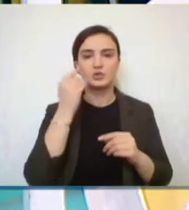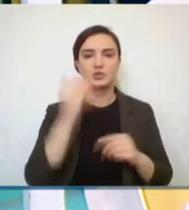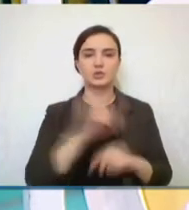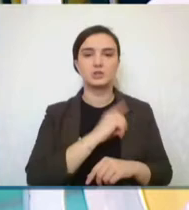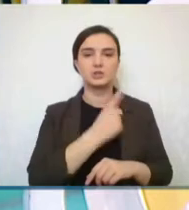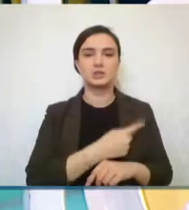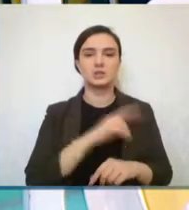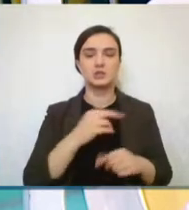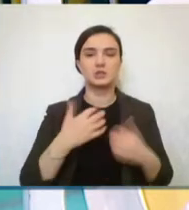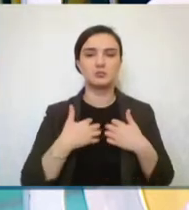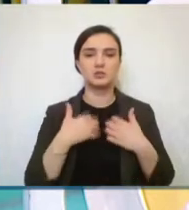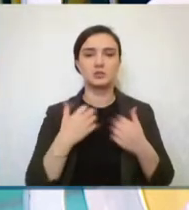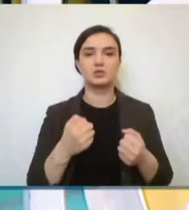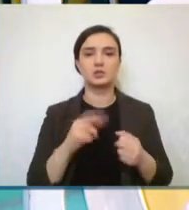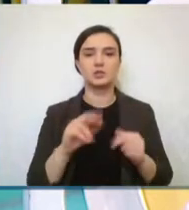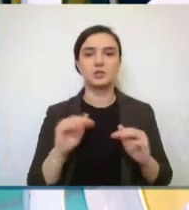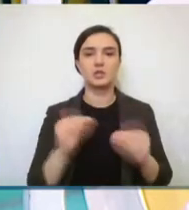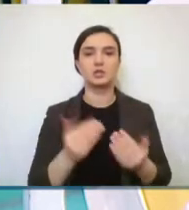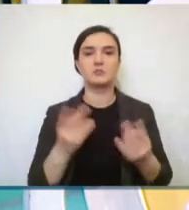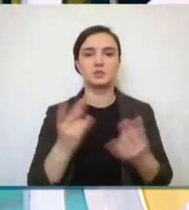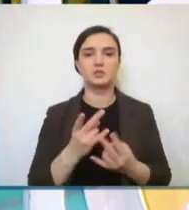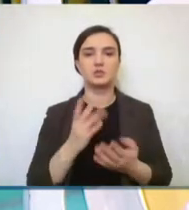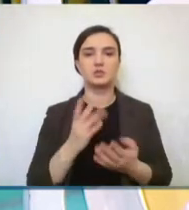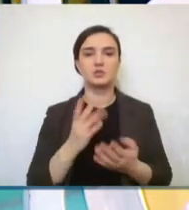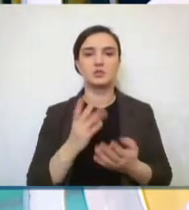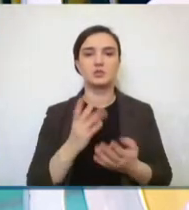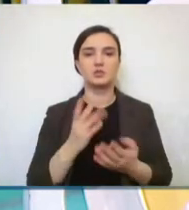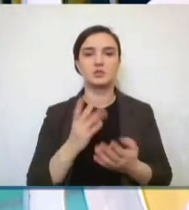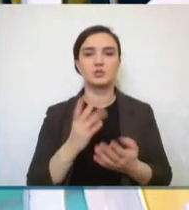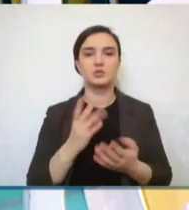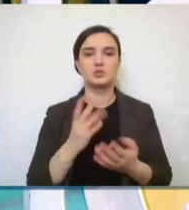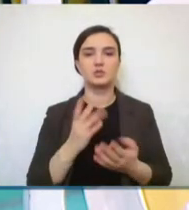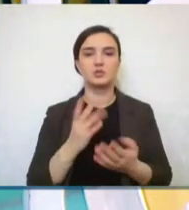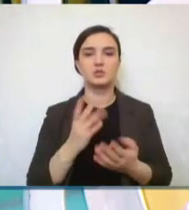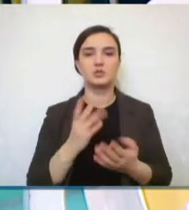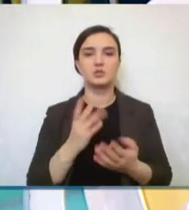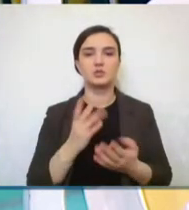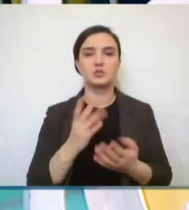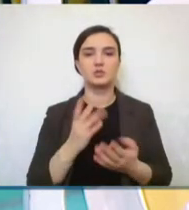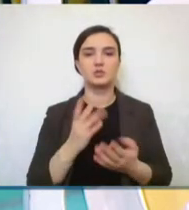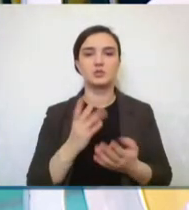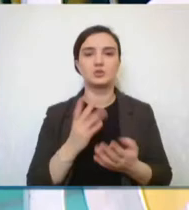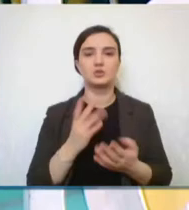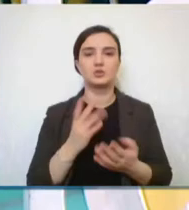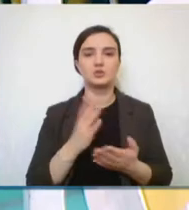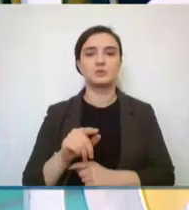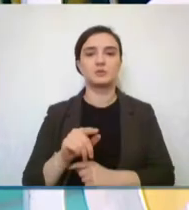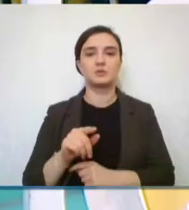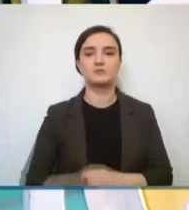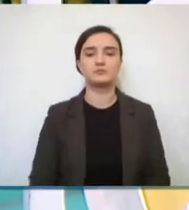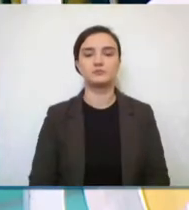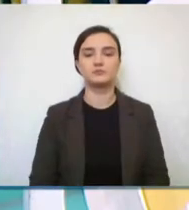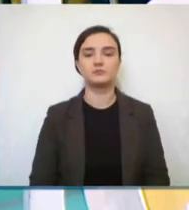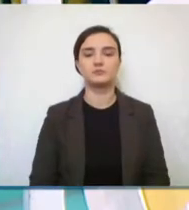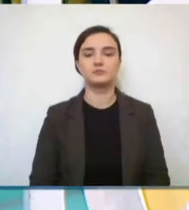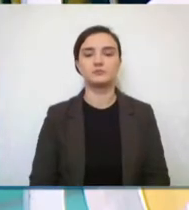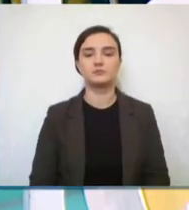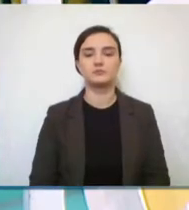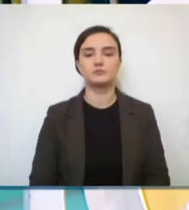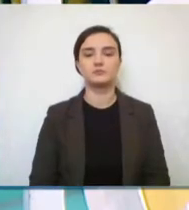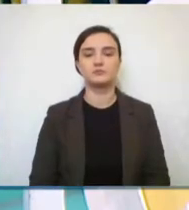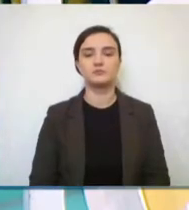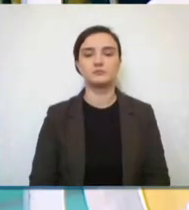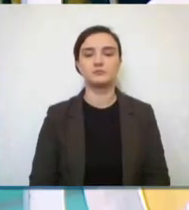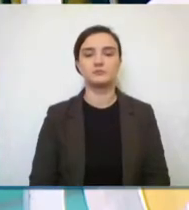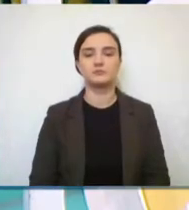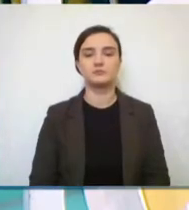ჯამთელია და ნაკლებად საჭიროებს დამამშვიდებლებს და რაღაც წამლებს. შენ უნდა ავარჯიშო. სინახლე შემთხვევაში ის